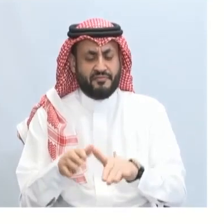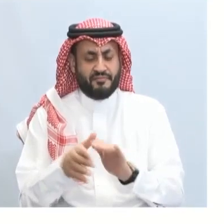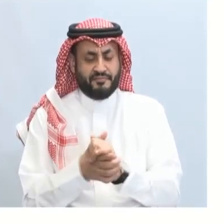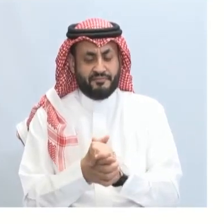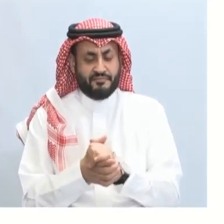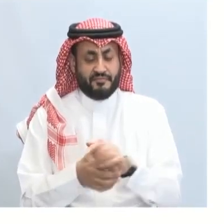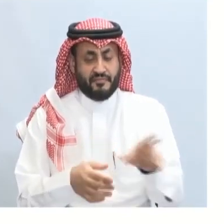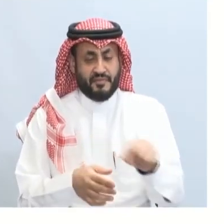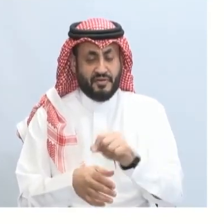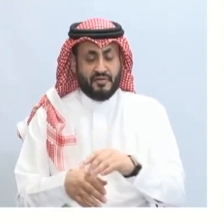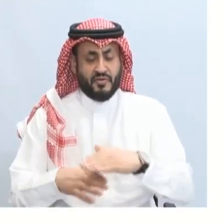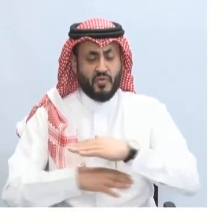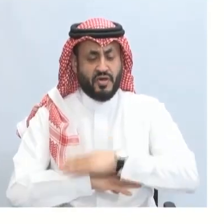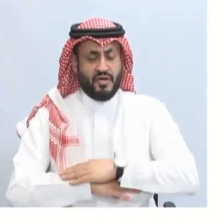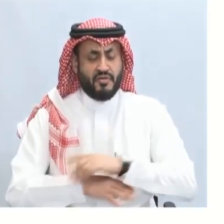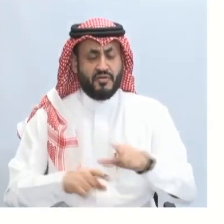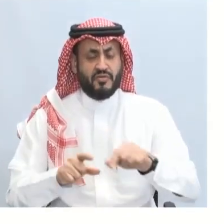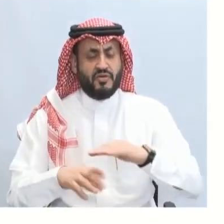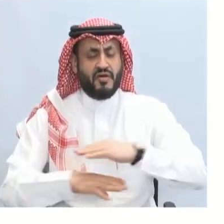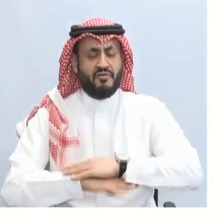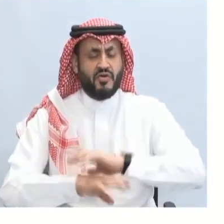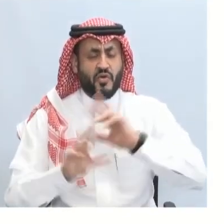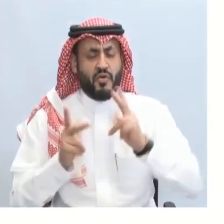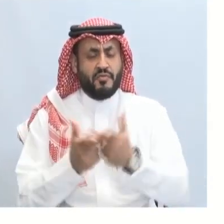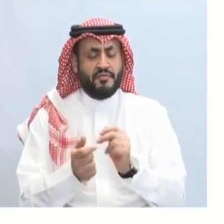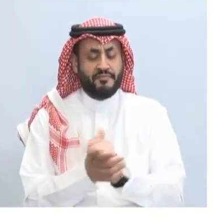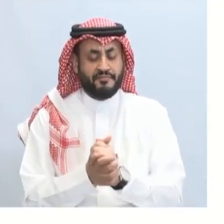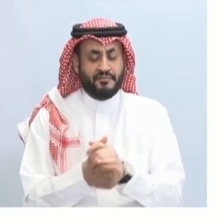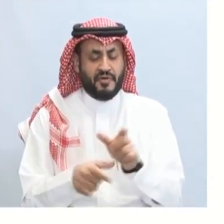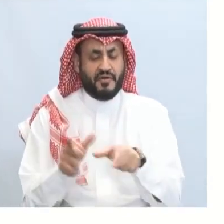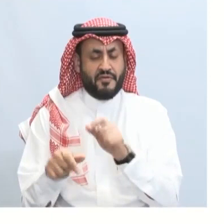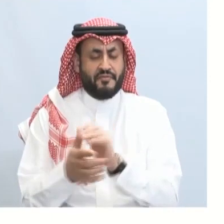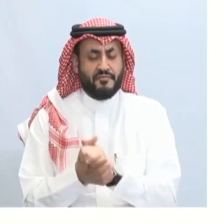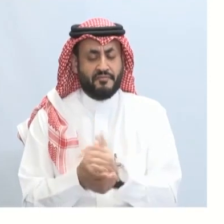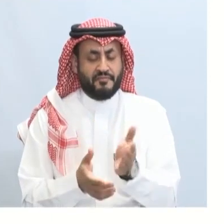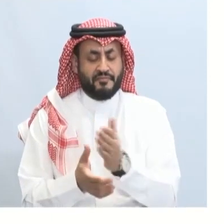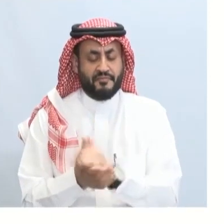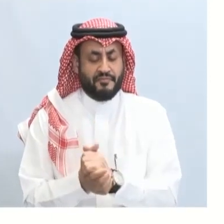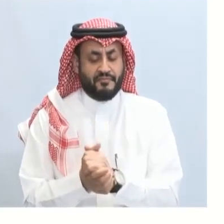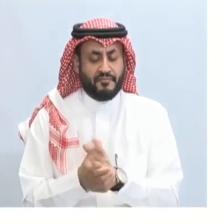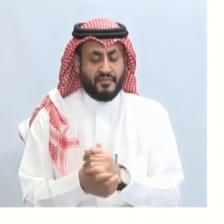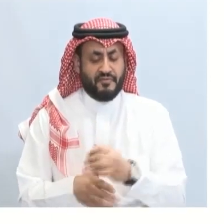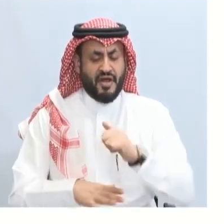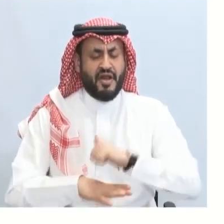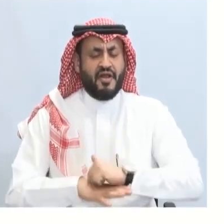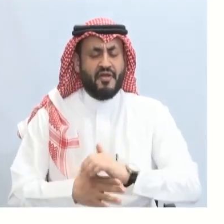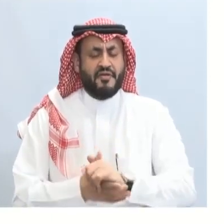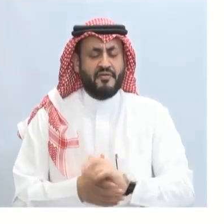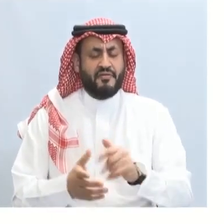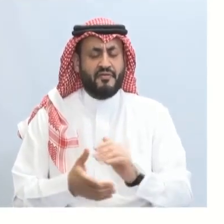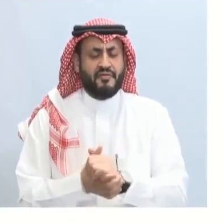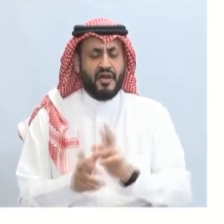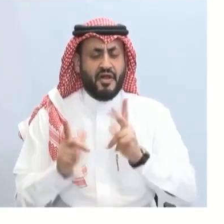اليه ليتوافق سلوكي مع سلوك افراد مجتمعي اخيرا ان اتحمل تبعات ما